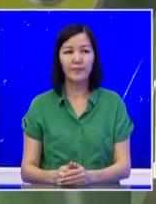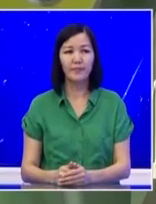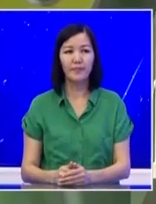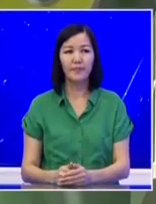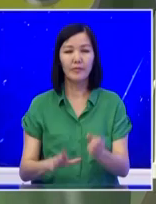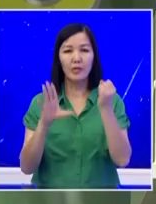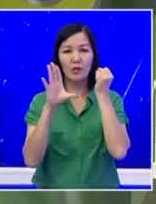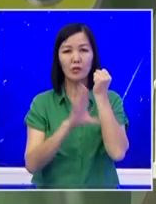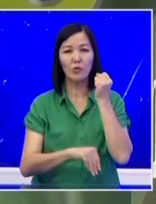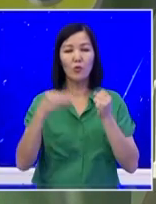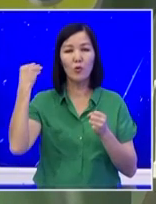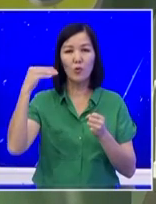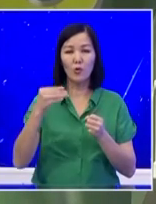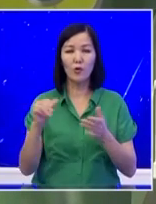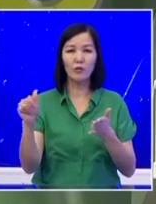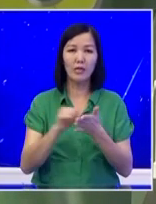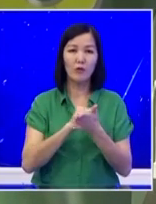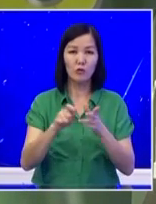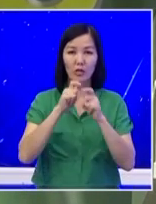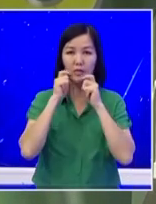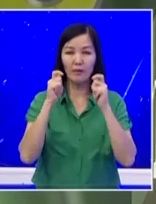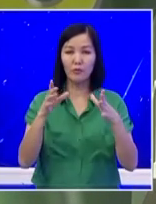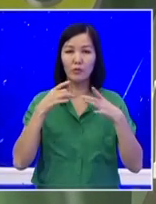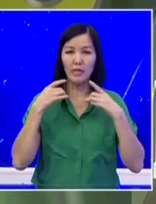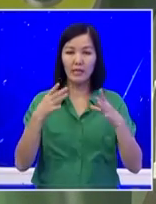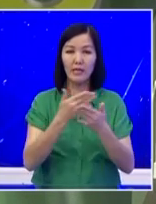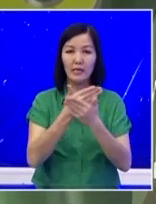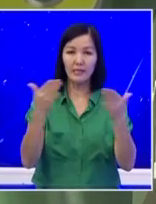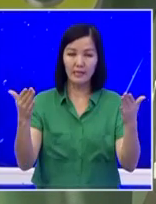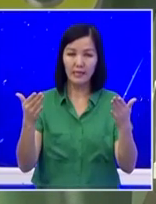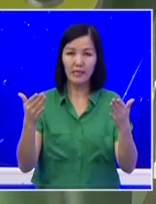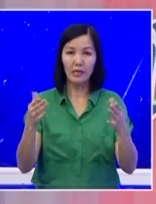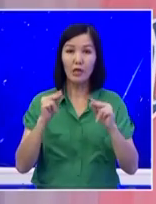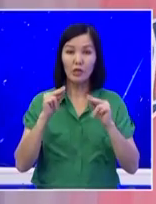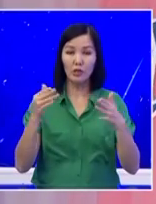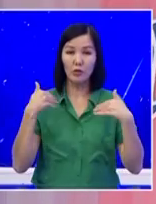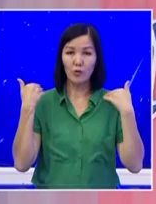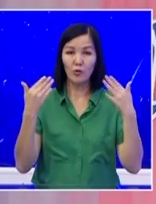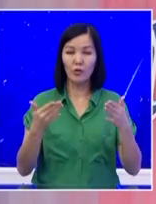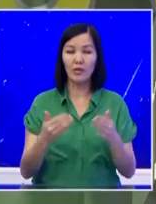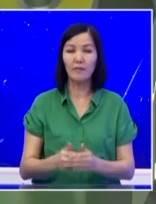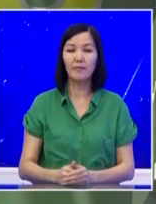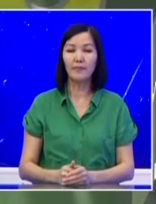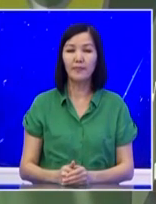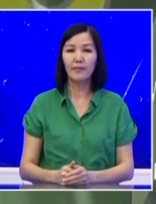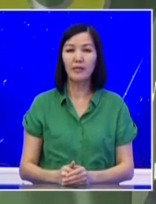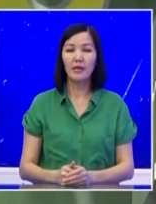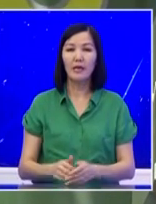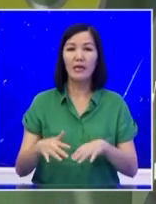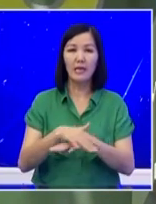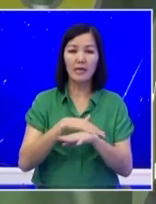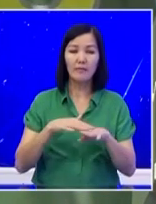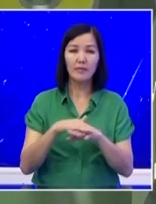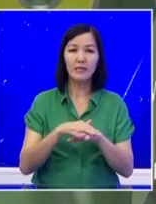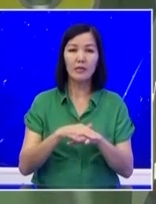Соңғы қоңырау және аттестат тапсыру салтанатымен сіздерді шын жүрегіммен құттықтаймын. Еліміздің